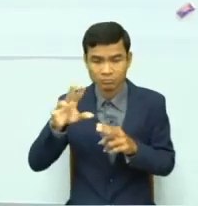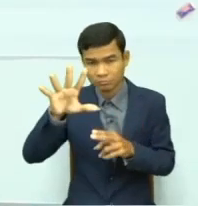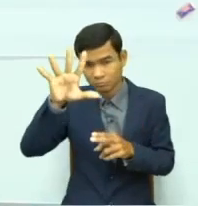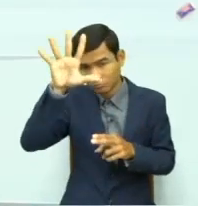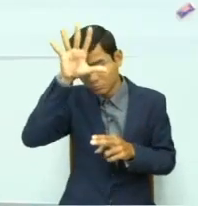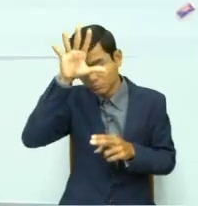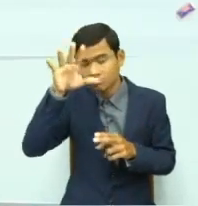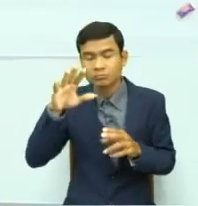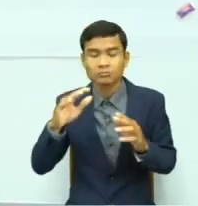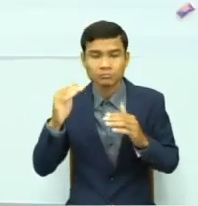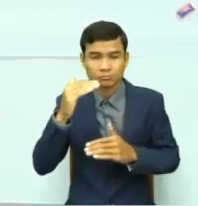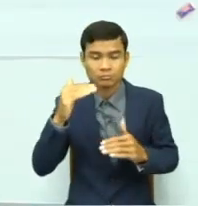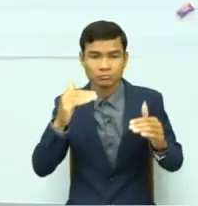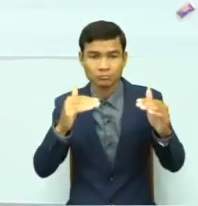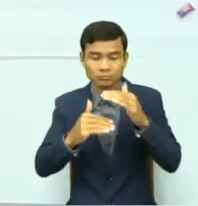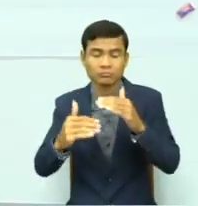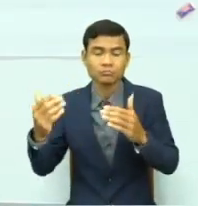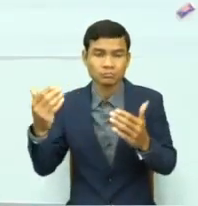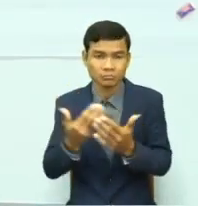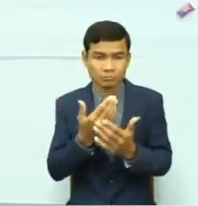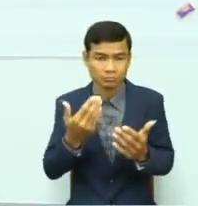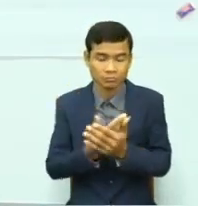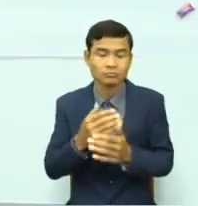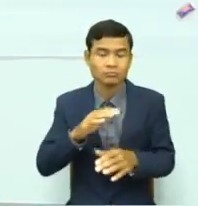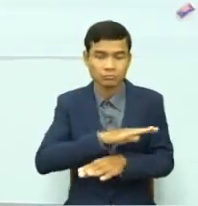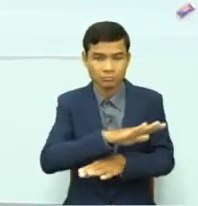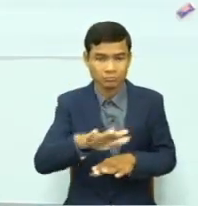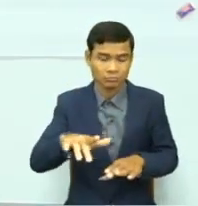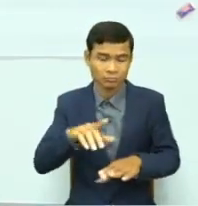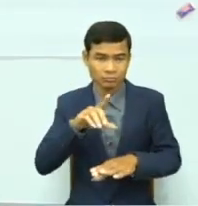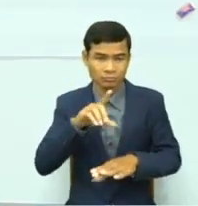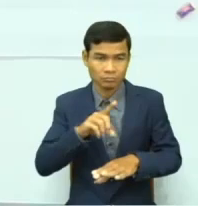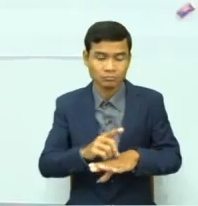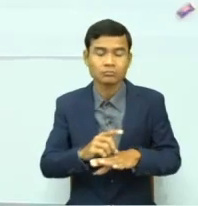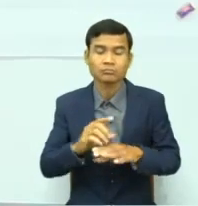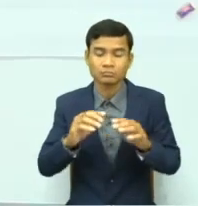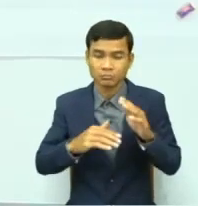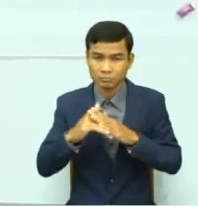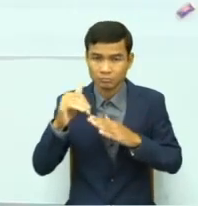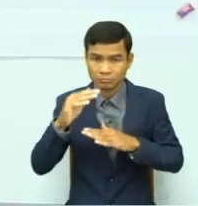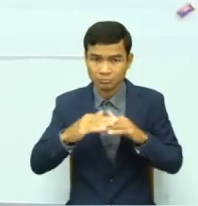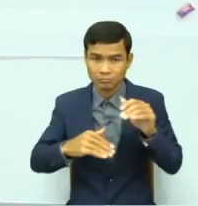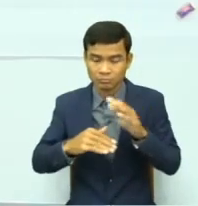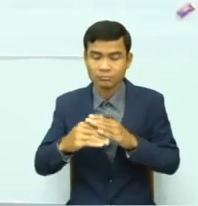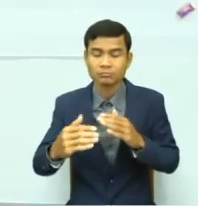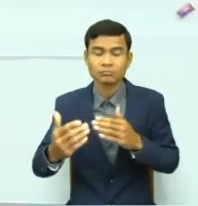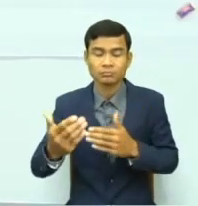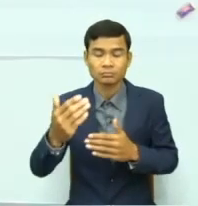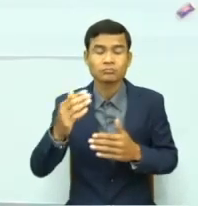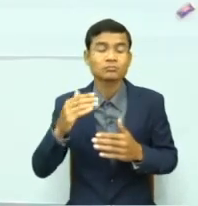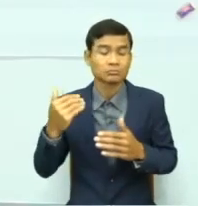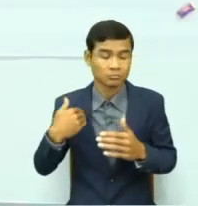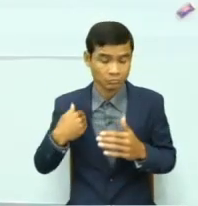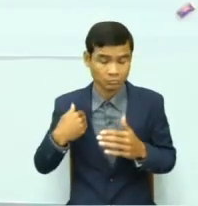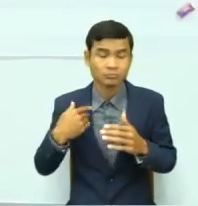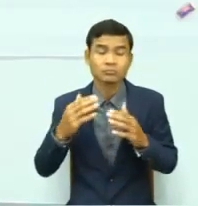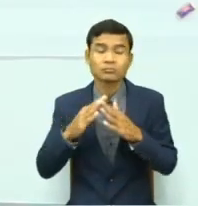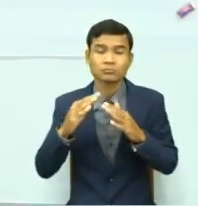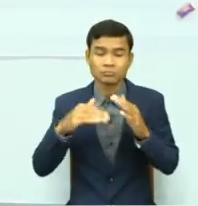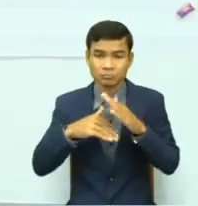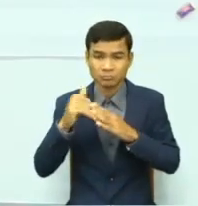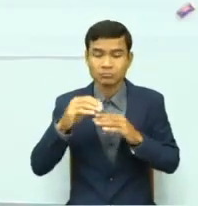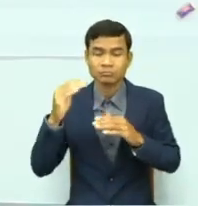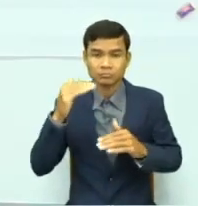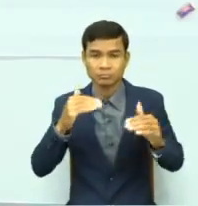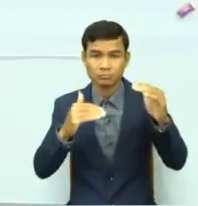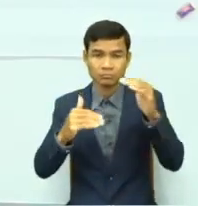thamay. Bánh tây ruột thà, chàng miên này thang, ca co sang sa đai thamay nâng cư bánh tây bạc tê, chàng.